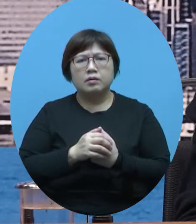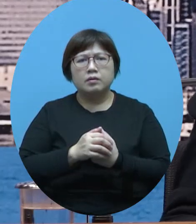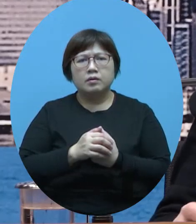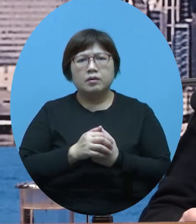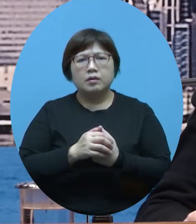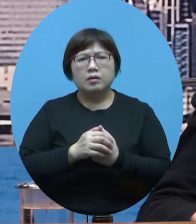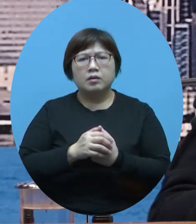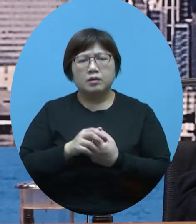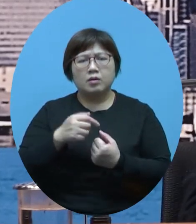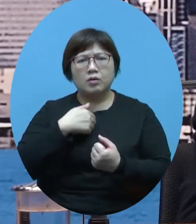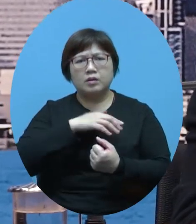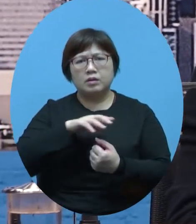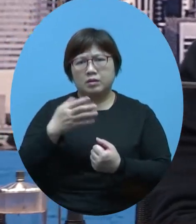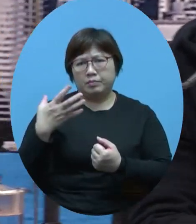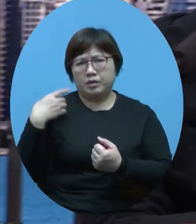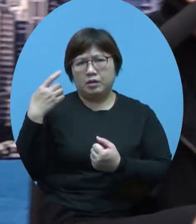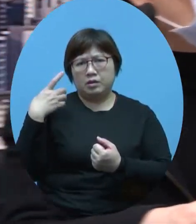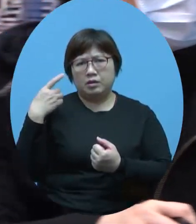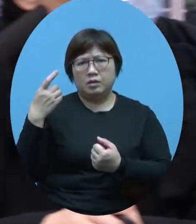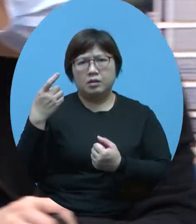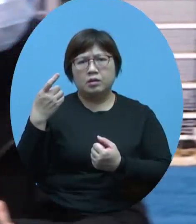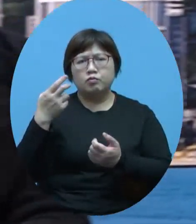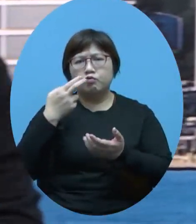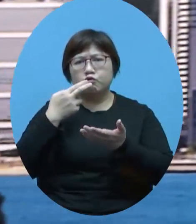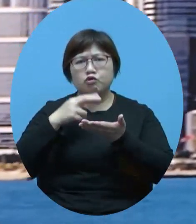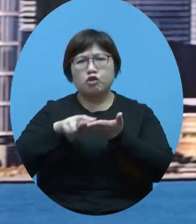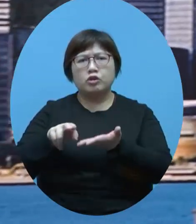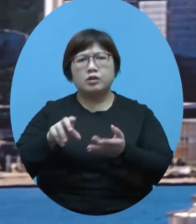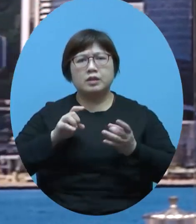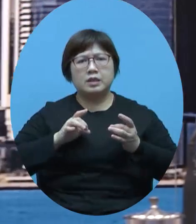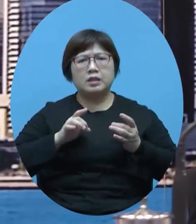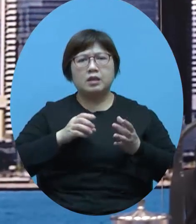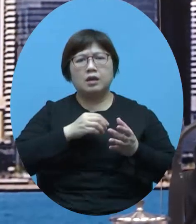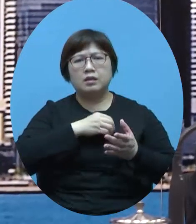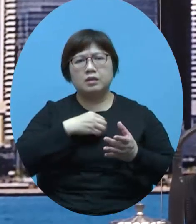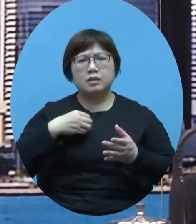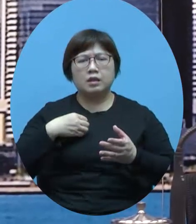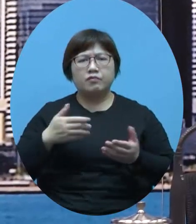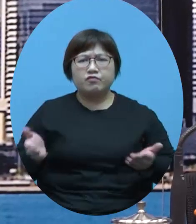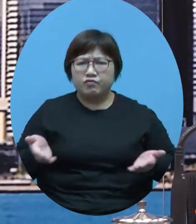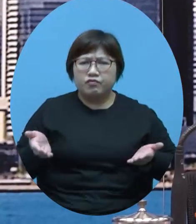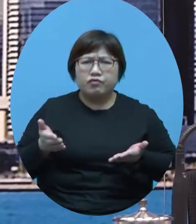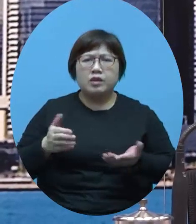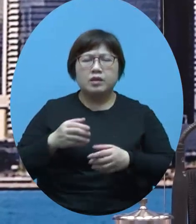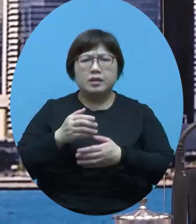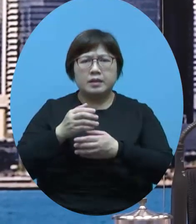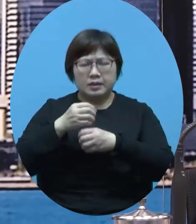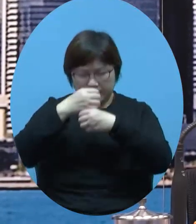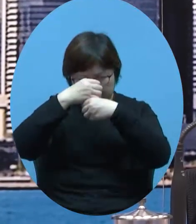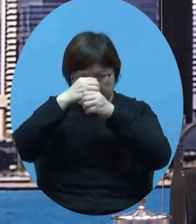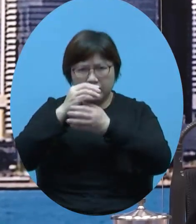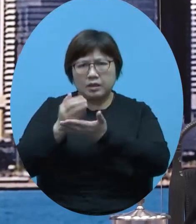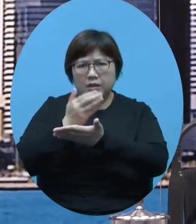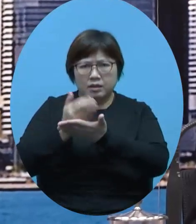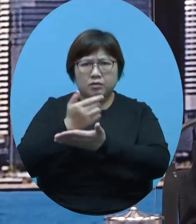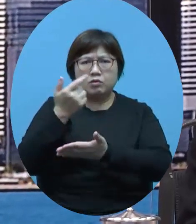是的，我們昨天就是發了信給私家醫生啦，呼籲他們呢就是做多一些這個測試啦，就希